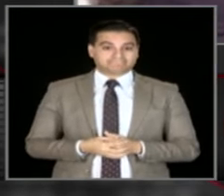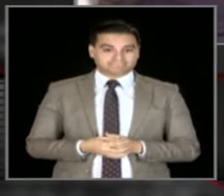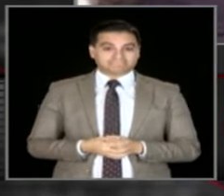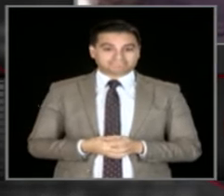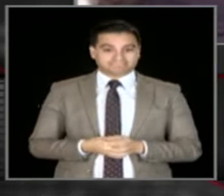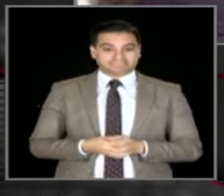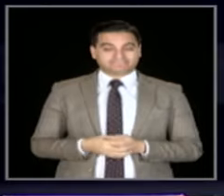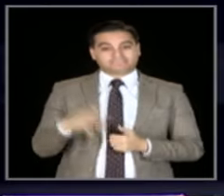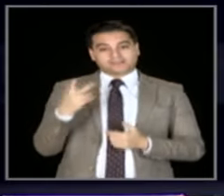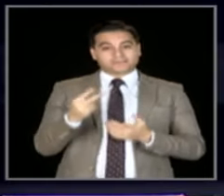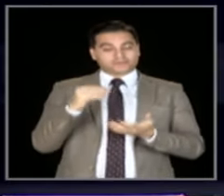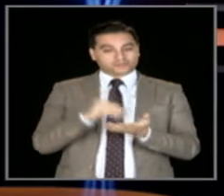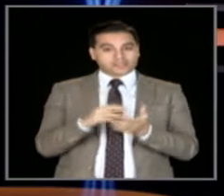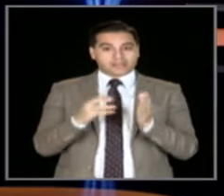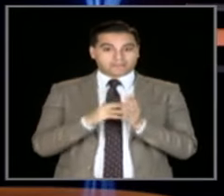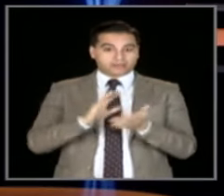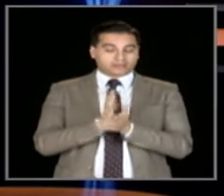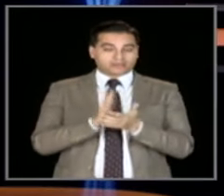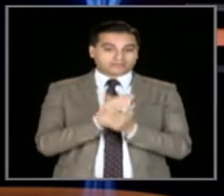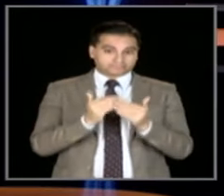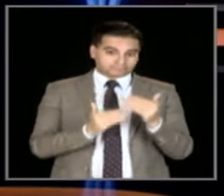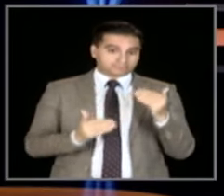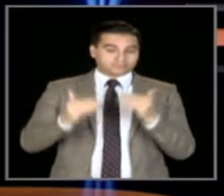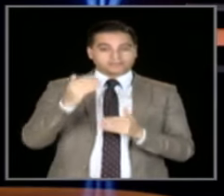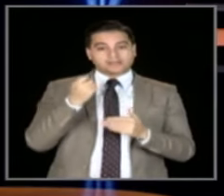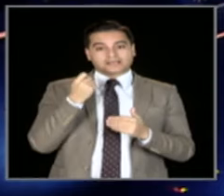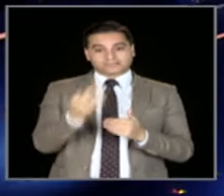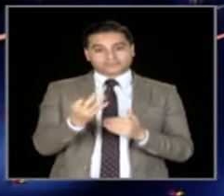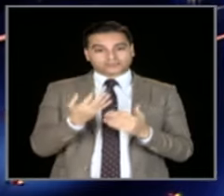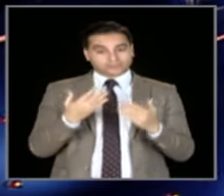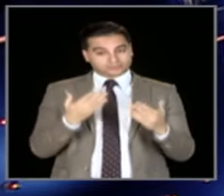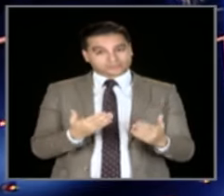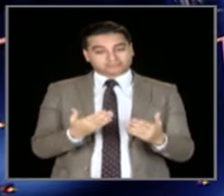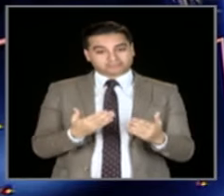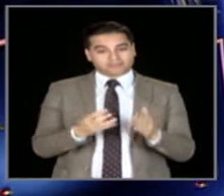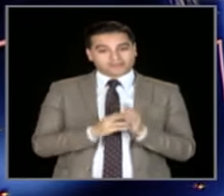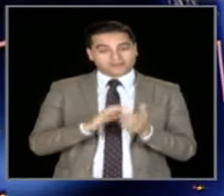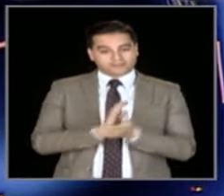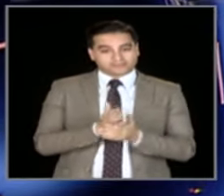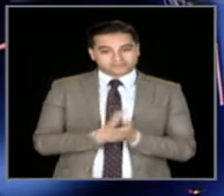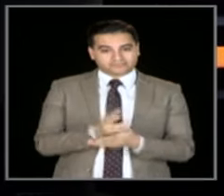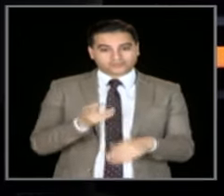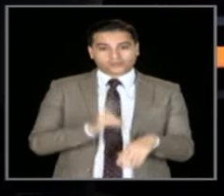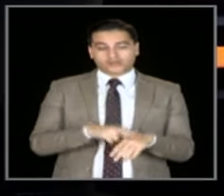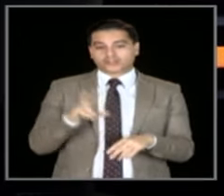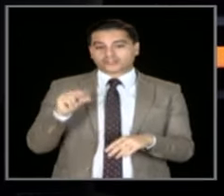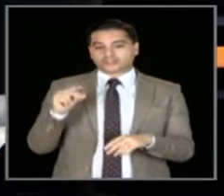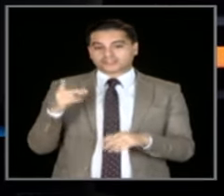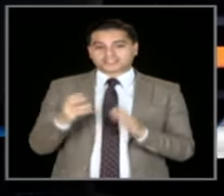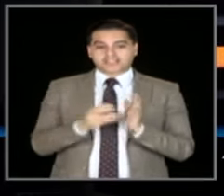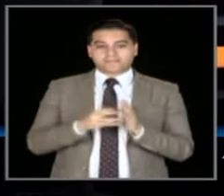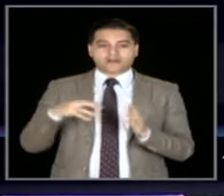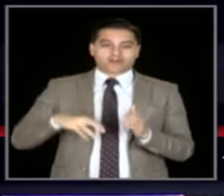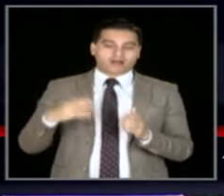الكتاب. أشي النقطة، جامعة طنطا بتتقدم 35 جامعة طنطا، 20